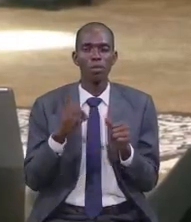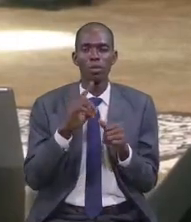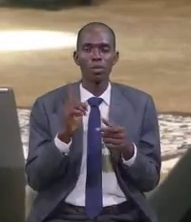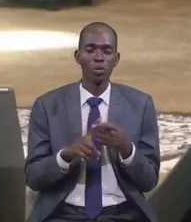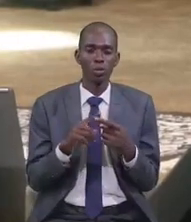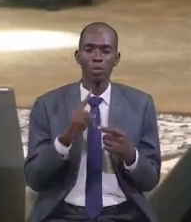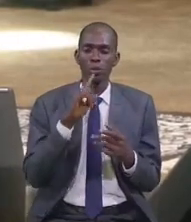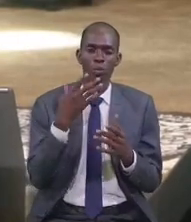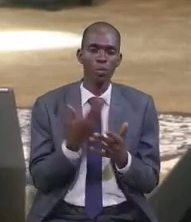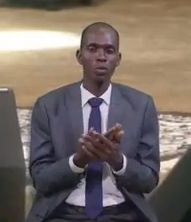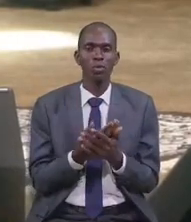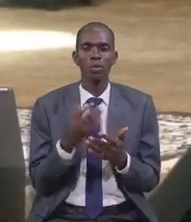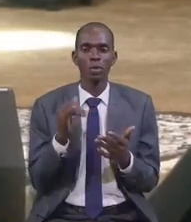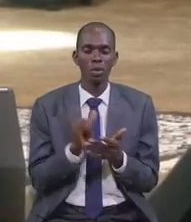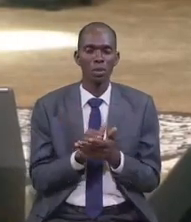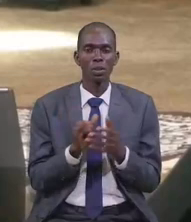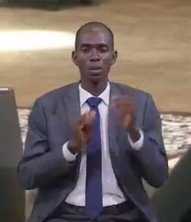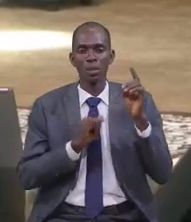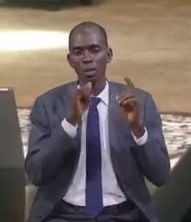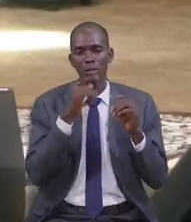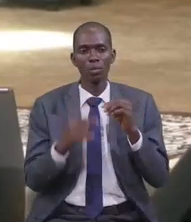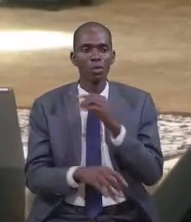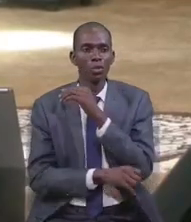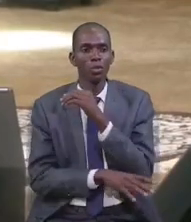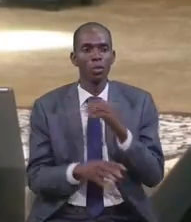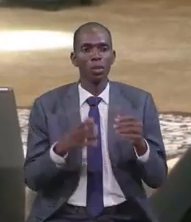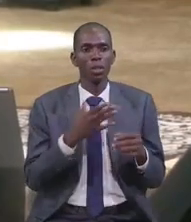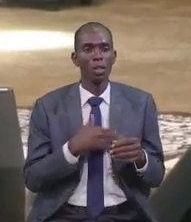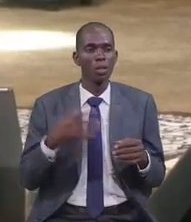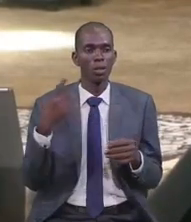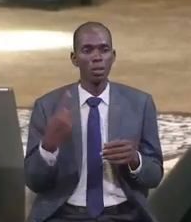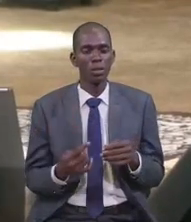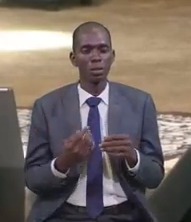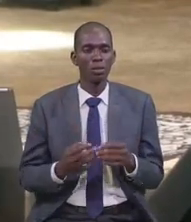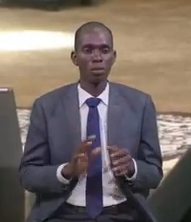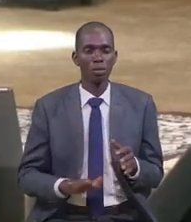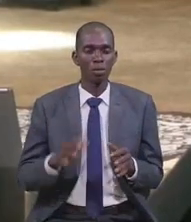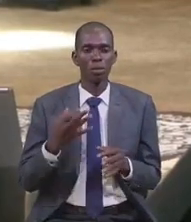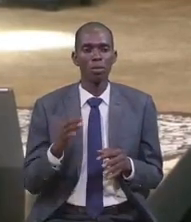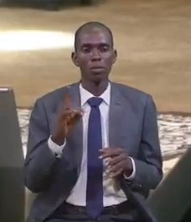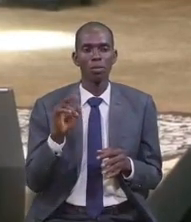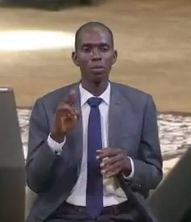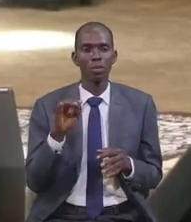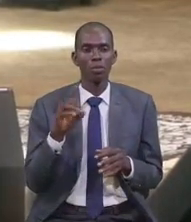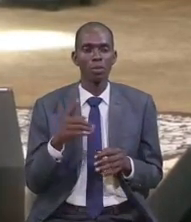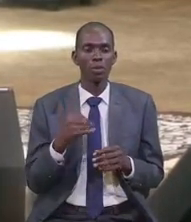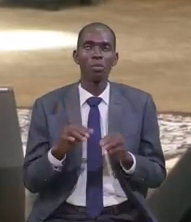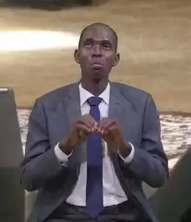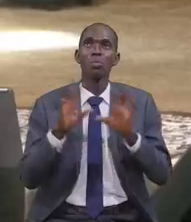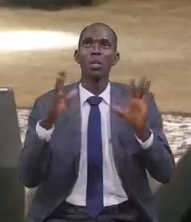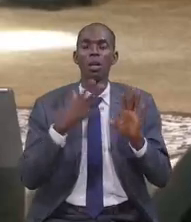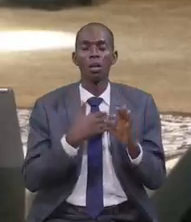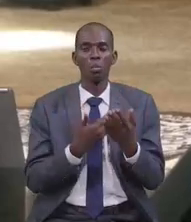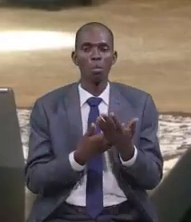Je suis le rejeton et la postérité de David, l'étoile brillante du matin. 17.